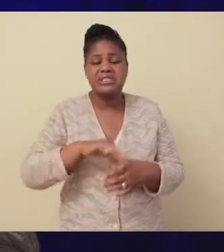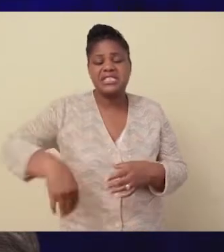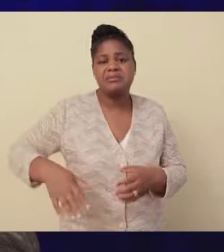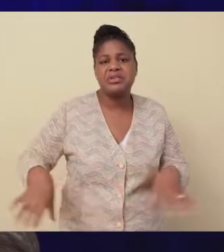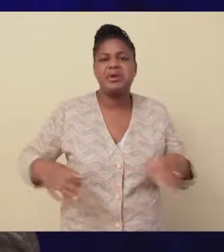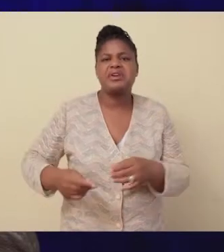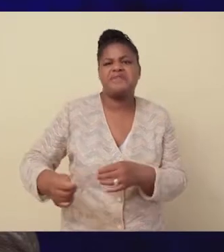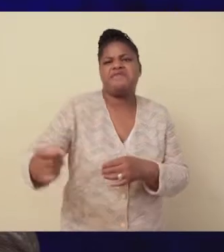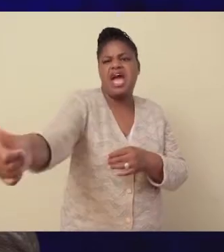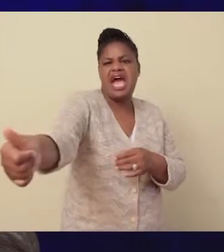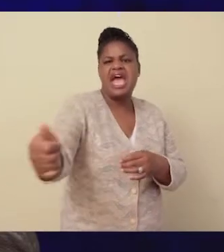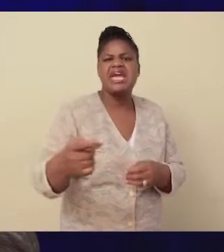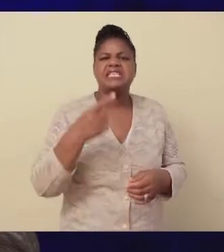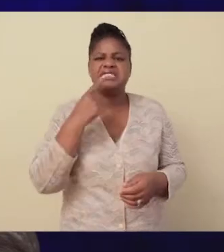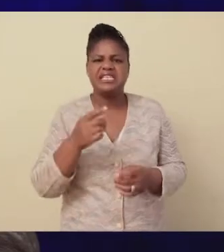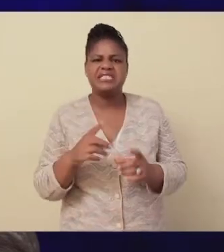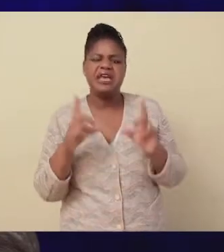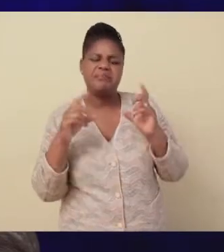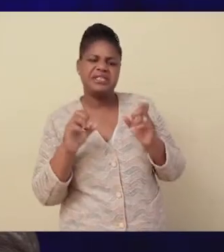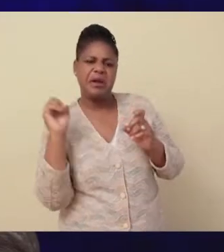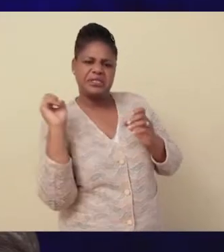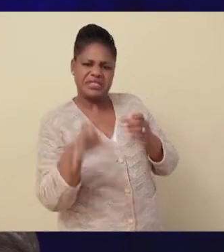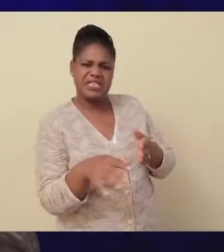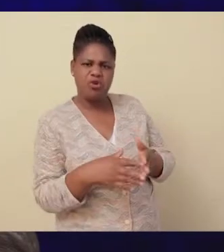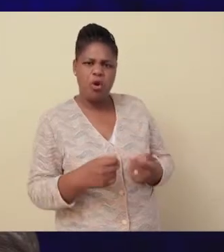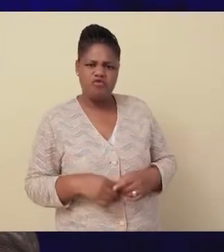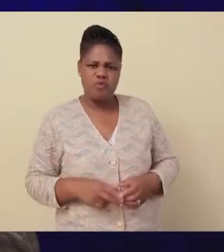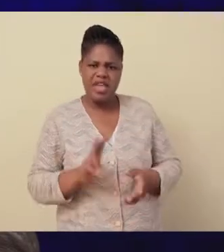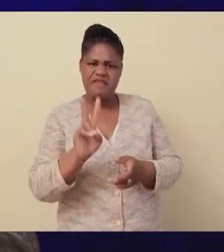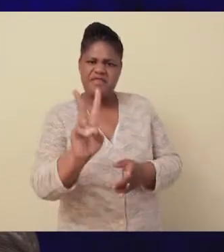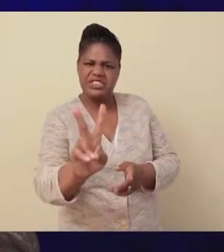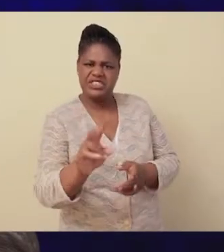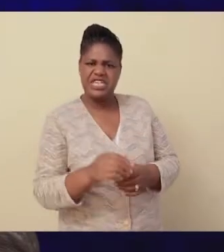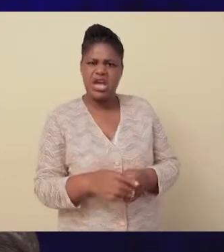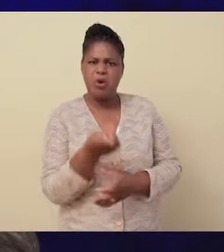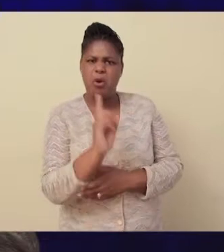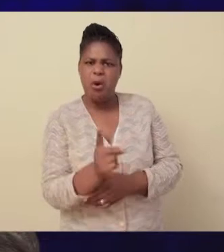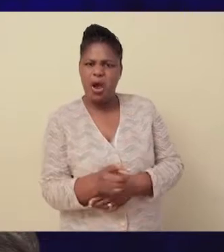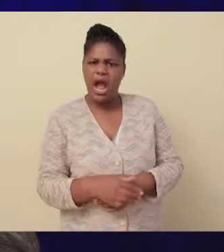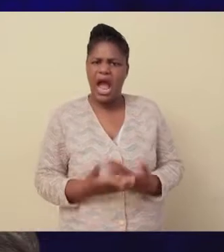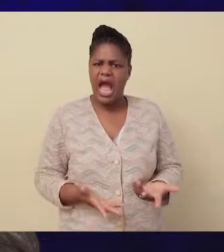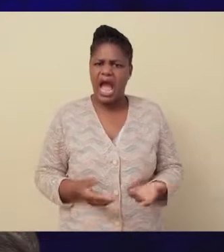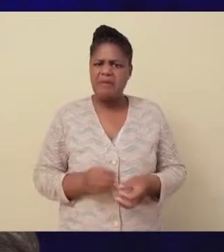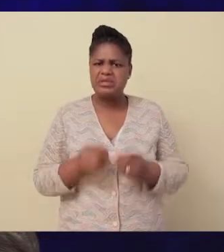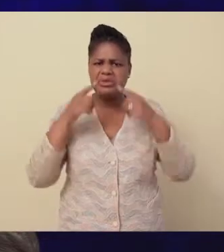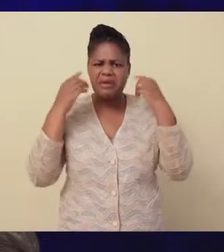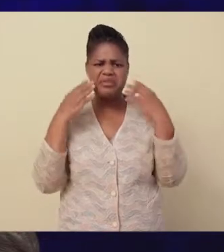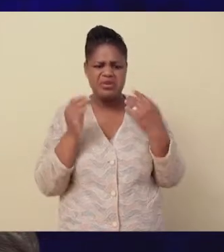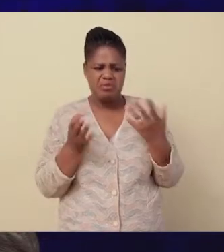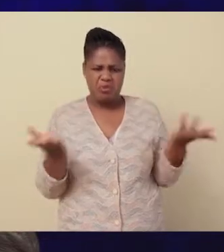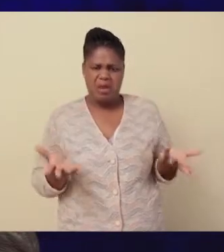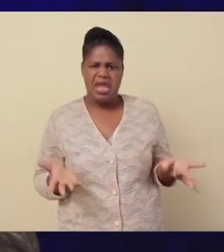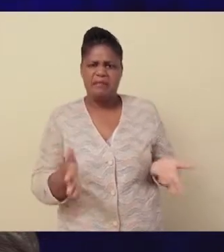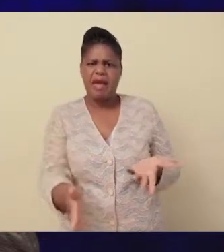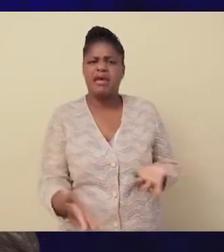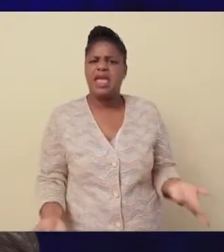ari kuti ndimutumire nengisikarudzi picture yesikarudzi munoidii nai inokufadza ichi ndinogara ndichiyambira vanhu